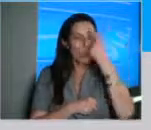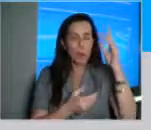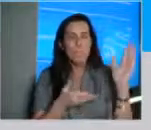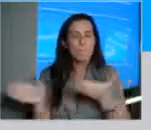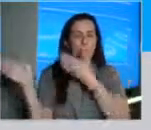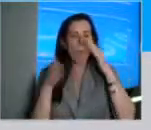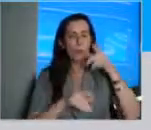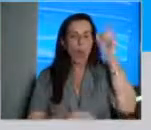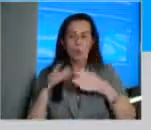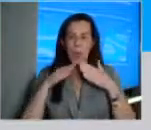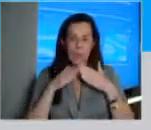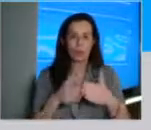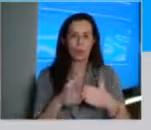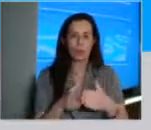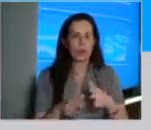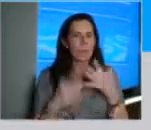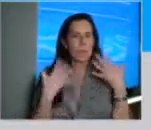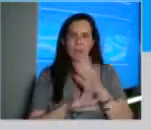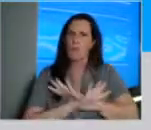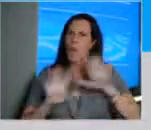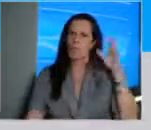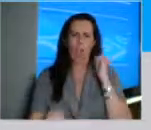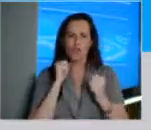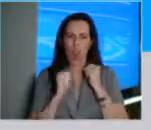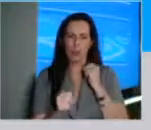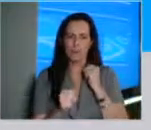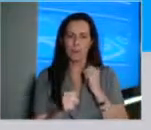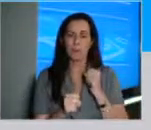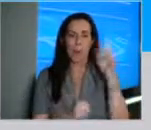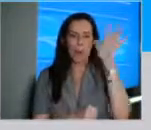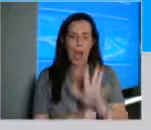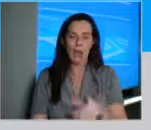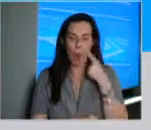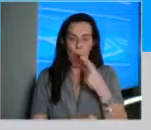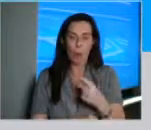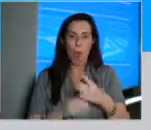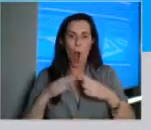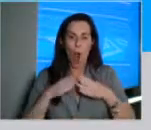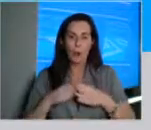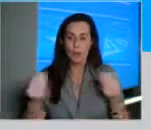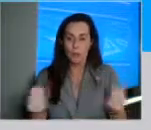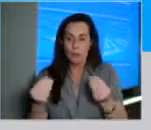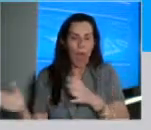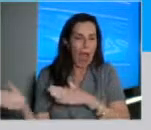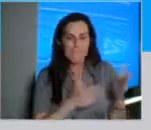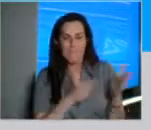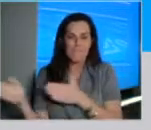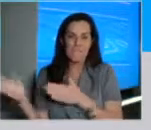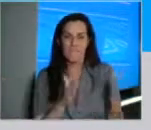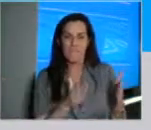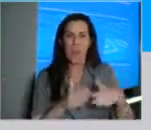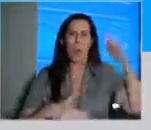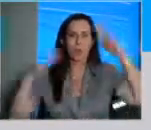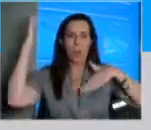נוסעים מהסיפון בזה אחר זה בתנאי מזג אוויר קשים ביותר. בסרטונים מהאונייה נראים רעיתים עפים מצד לצד וחתיכות